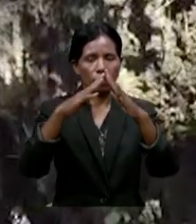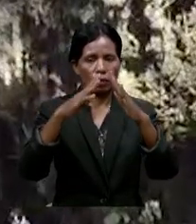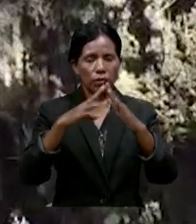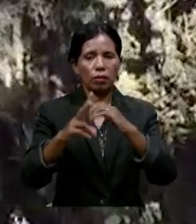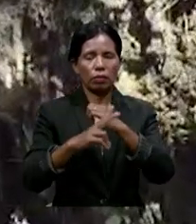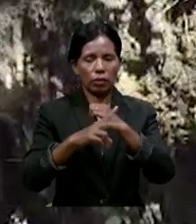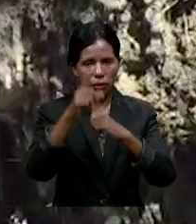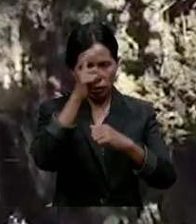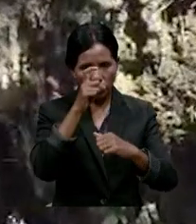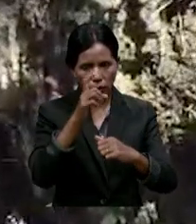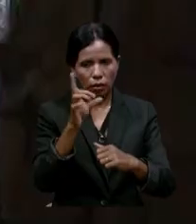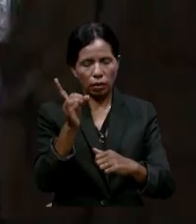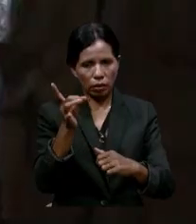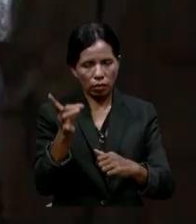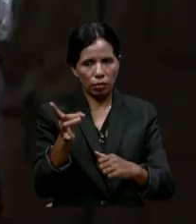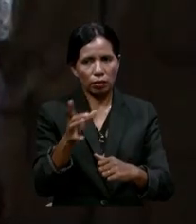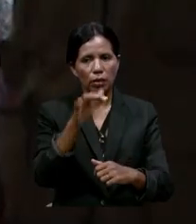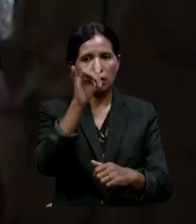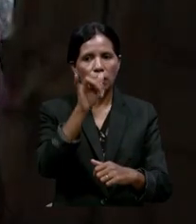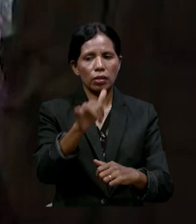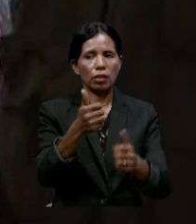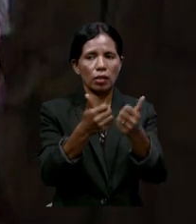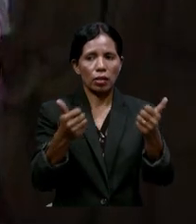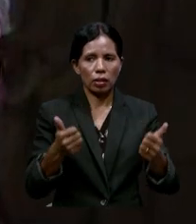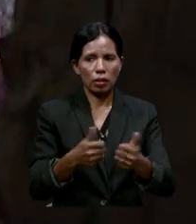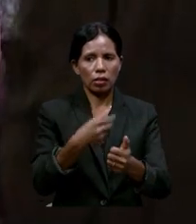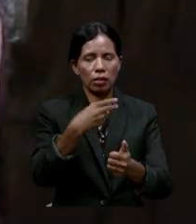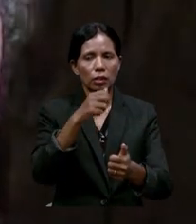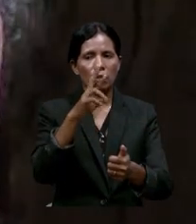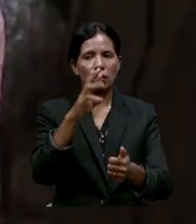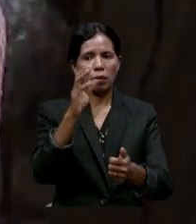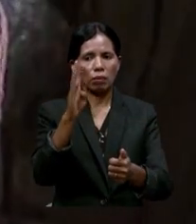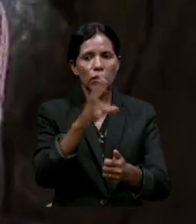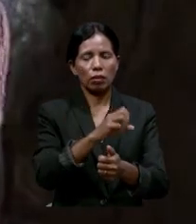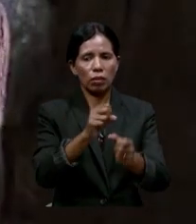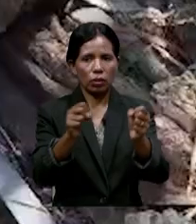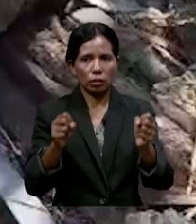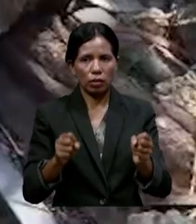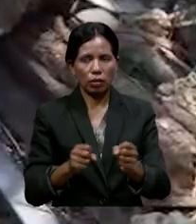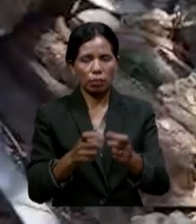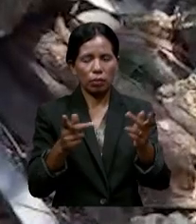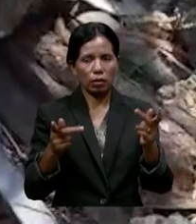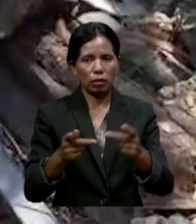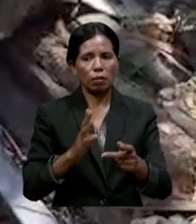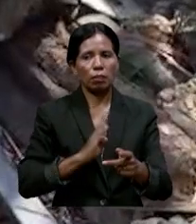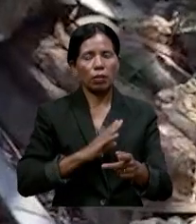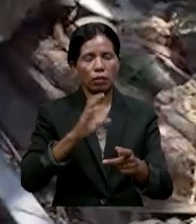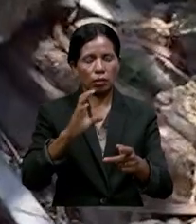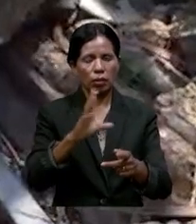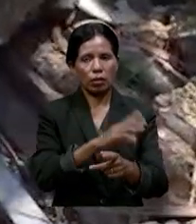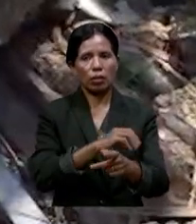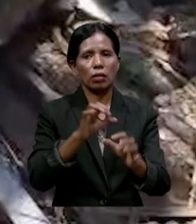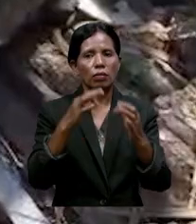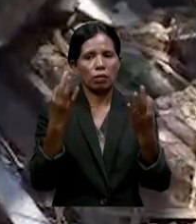Vítima hoidade walnulu resin hela iha aldeia Haurobo, suku Kaibada pos administrativo baukau. Hafain acontecimento,